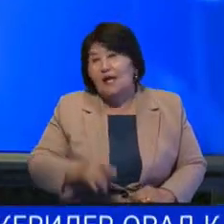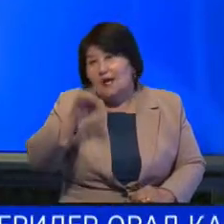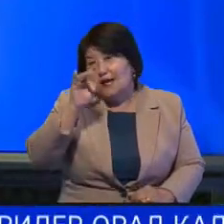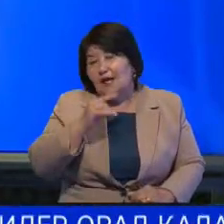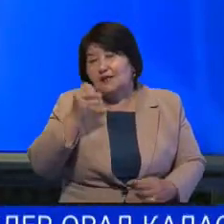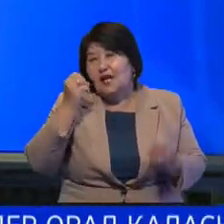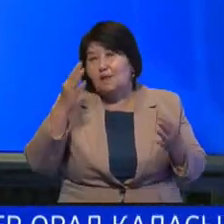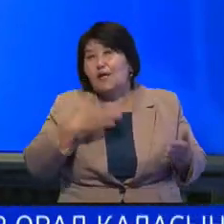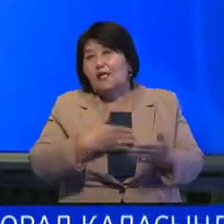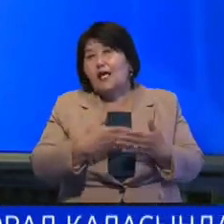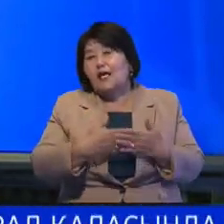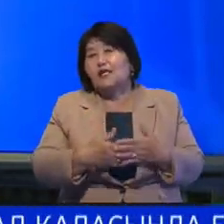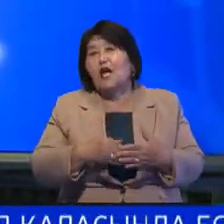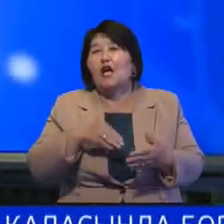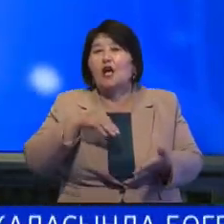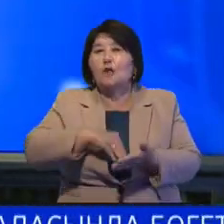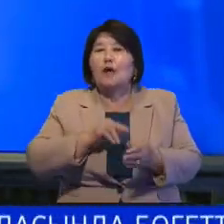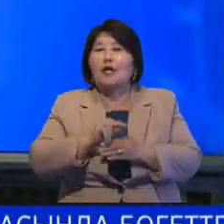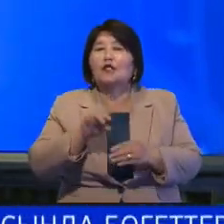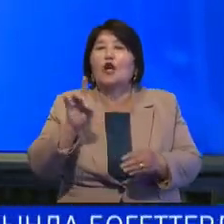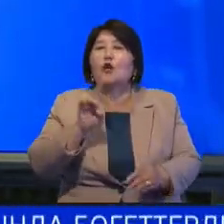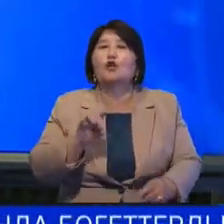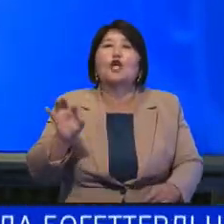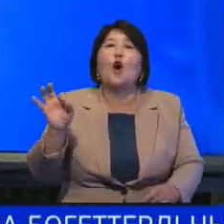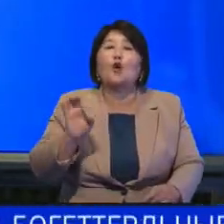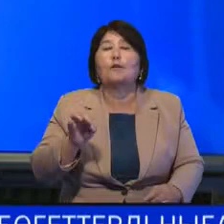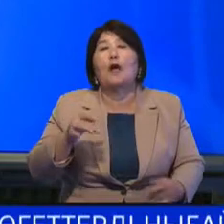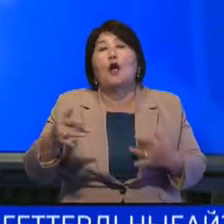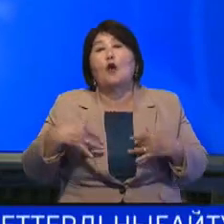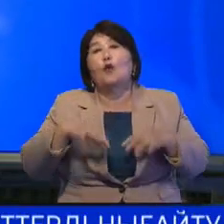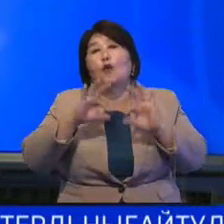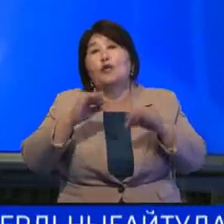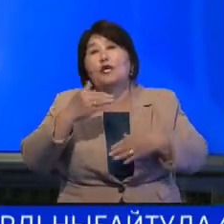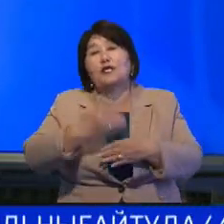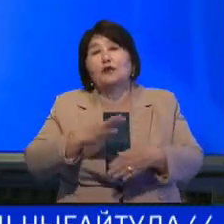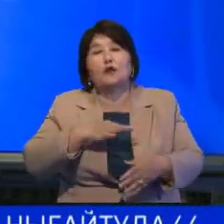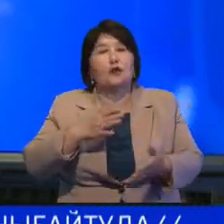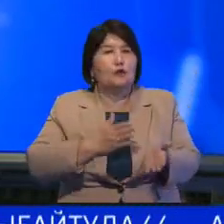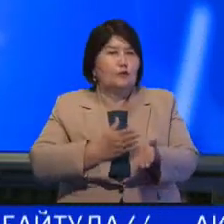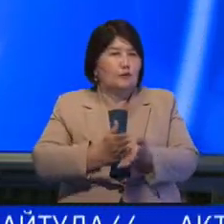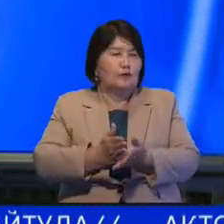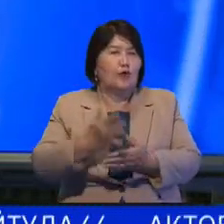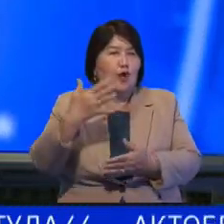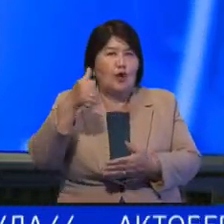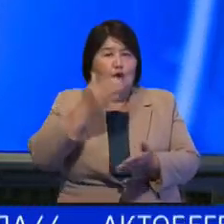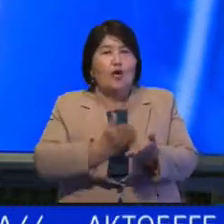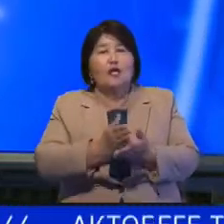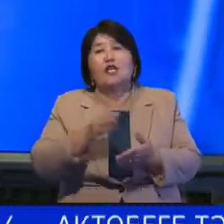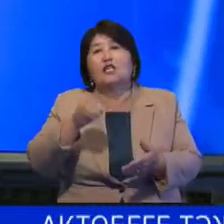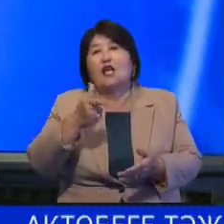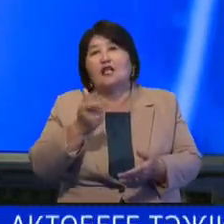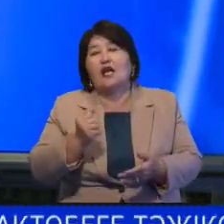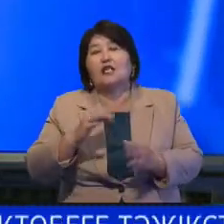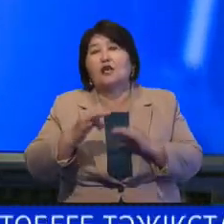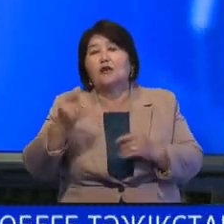Қазақстанның мәдениет қайраткері балетмейстер Роза Боранбаеваның өнер сахнасында жүргеніне тура 50 жыл. Осыған орай Жалғаш ауданында